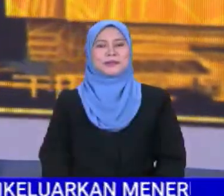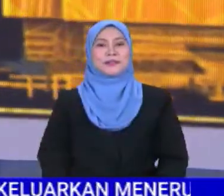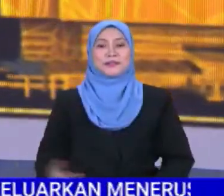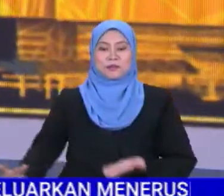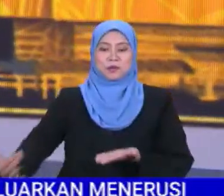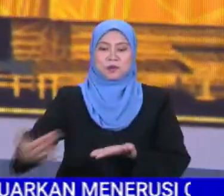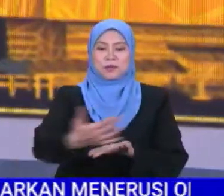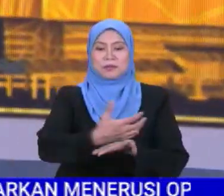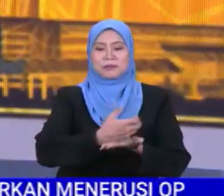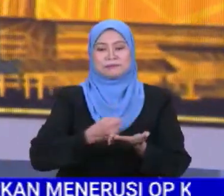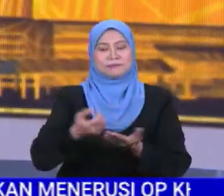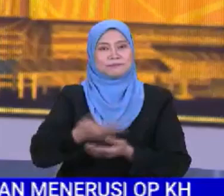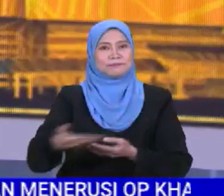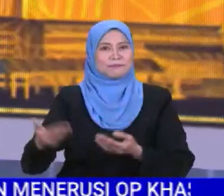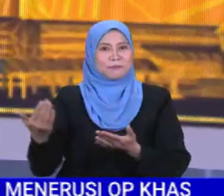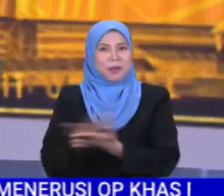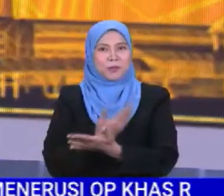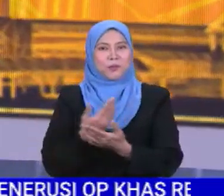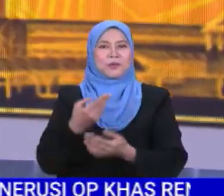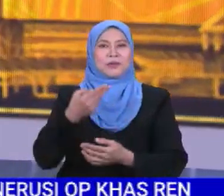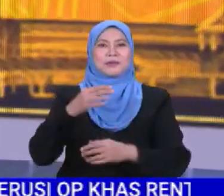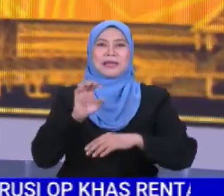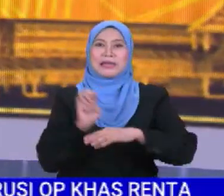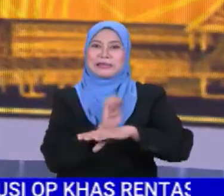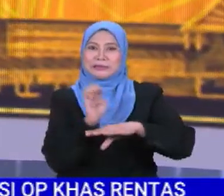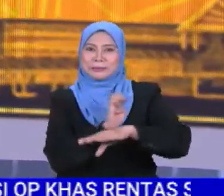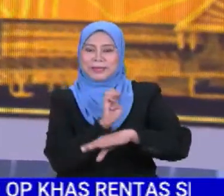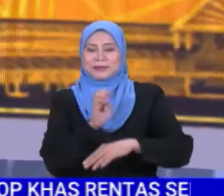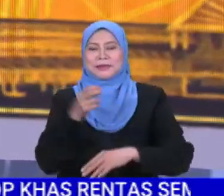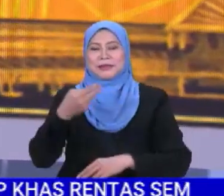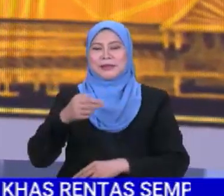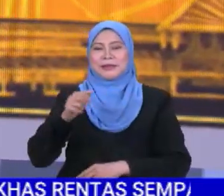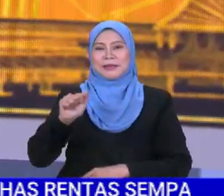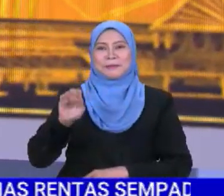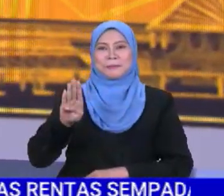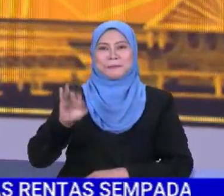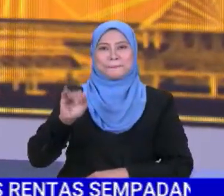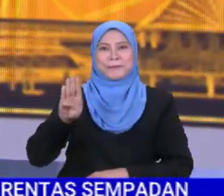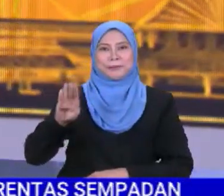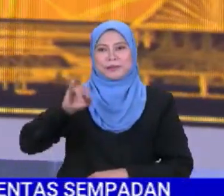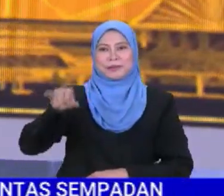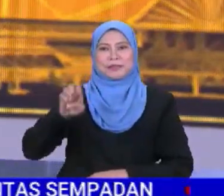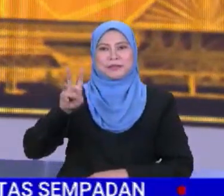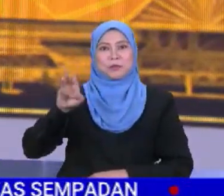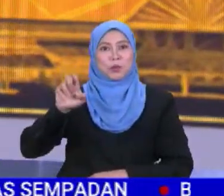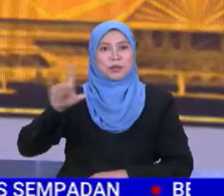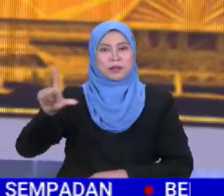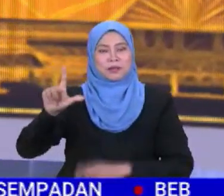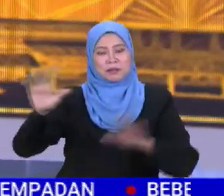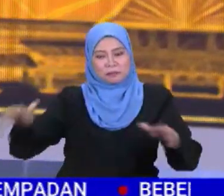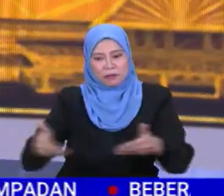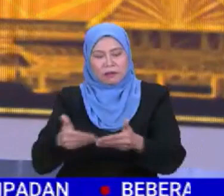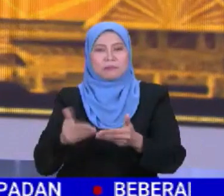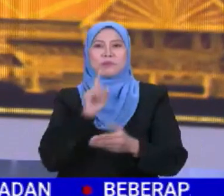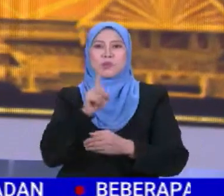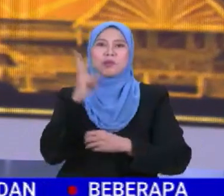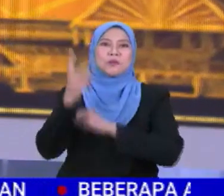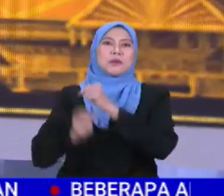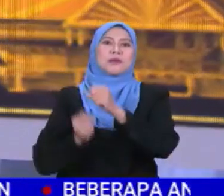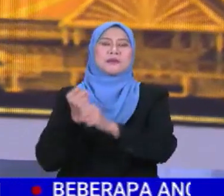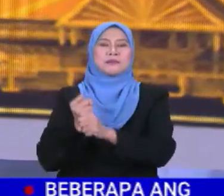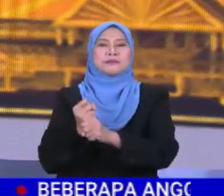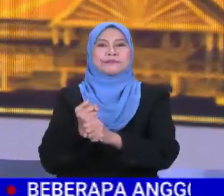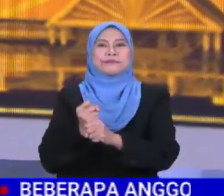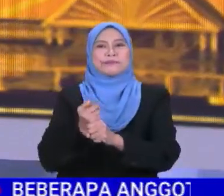Koleksi aksesori baru dilancarkan Habib Jewels Sdn Bhd. Ia merupakan koleksi pertama diperkenal selepas 2 tahun